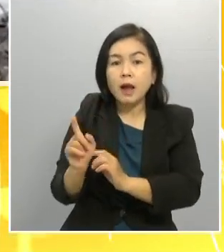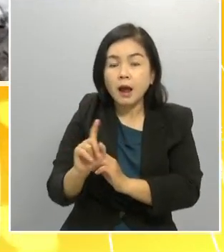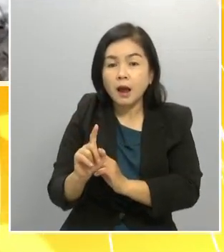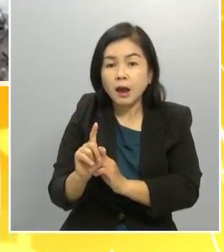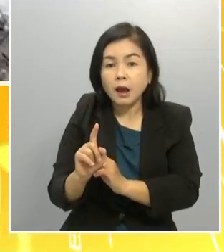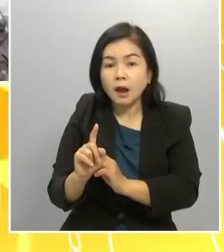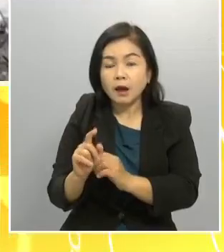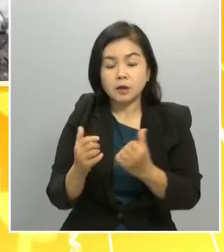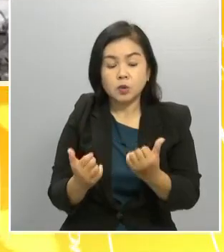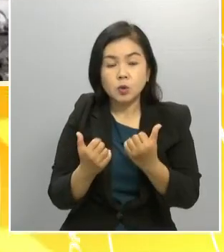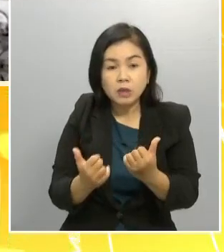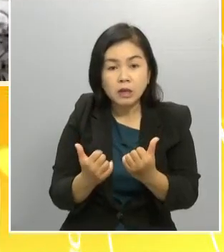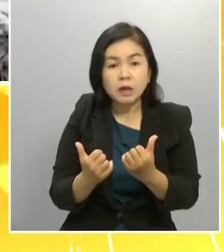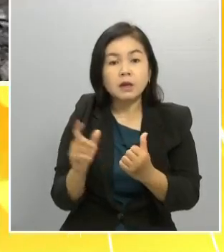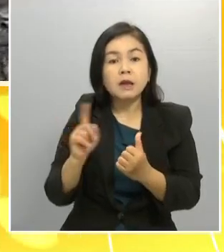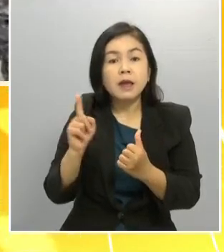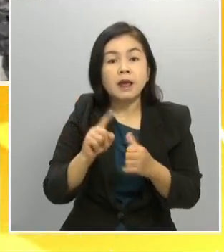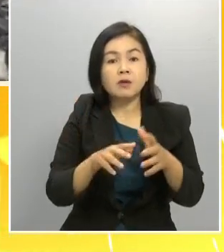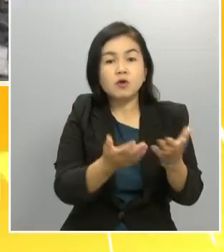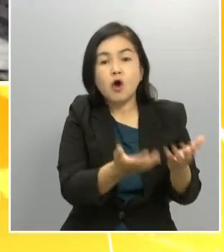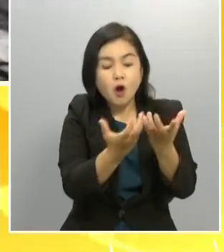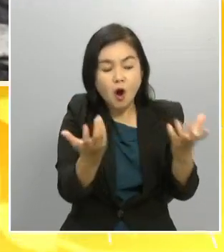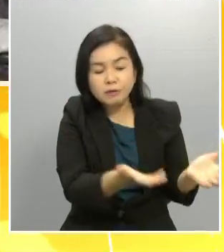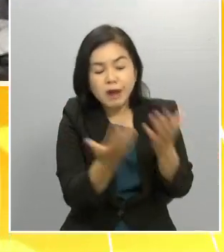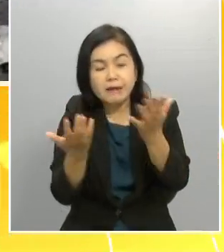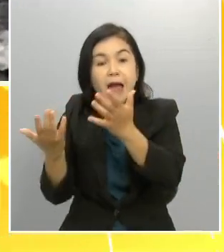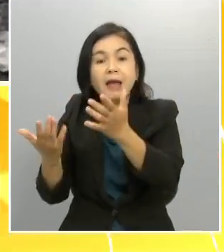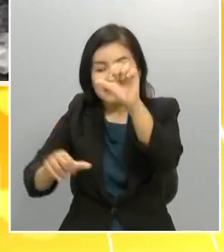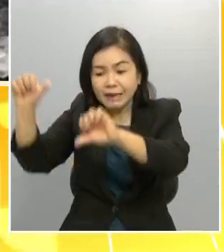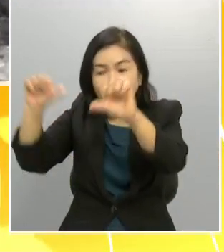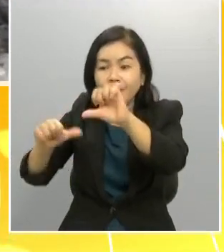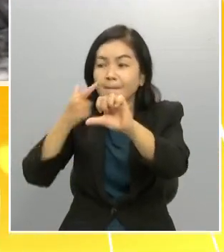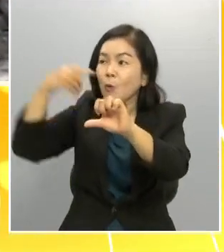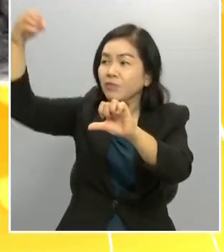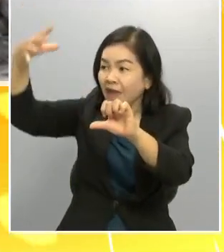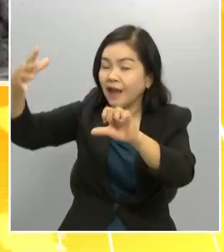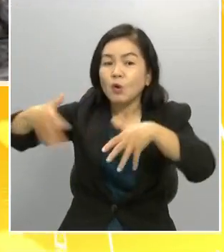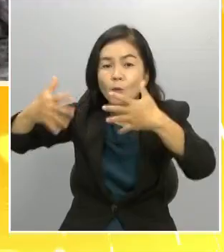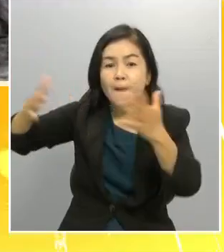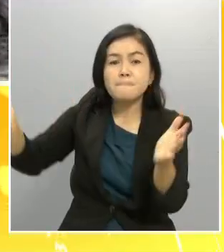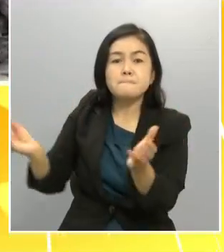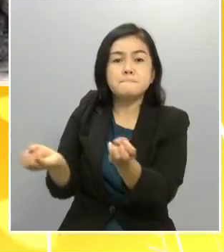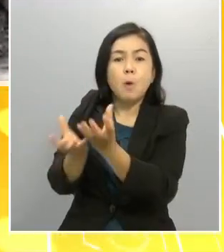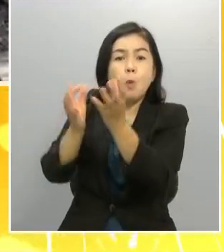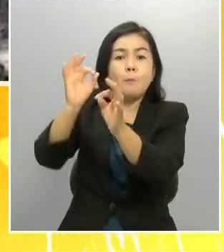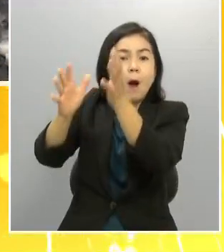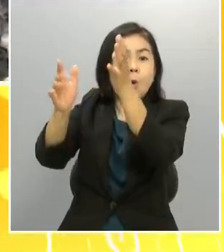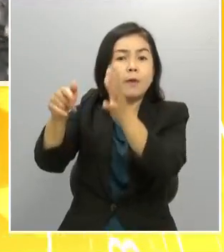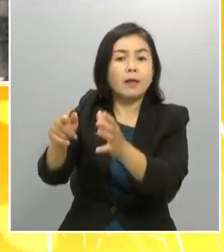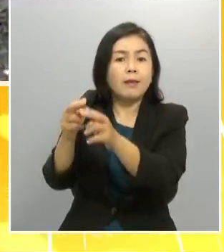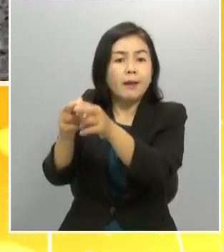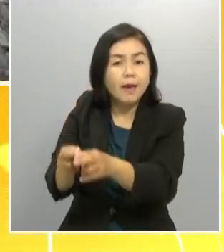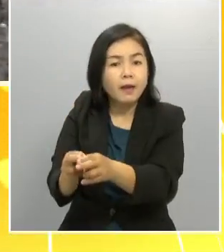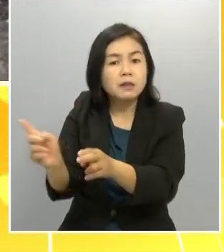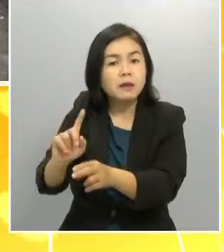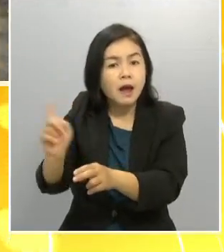ความจริงปรับปรุงอาคารใช่มั้ยแล้วมันเป็นสารเคมีที่เกี่ยวข้องกับระเบิดนี่มันต้องเตรียมการเหรอหรือไม่